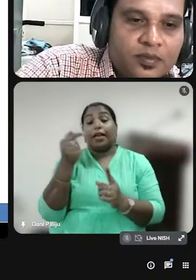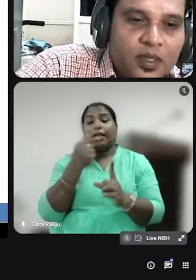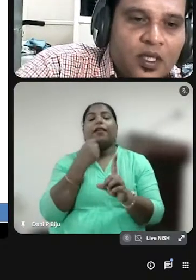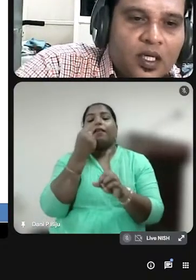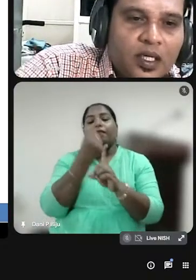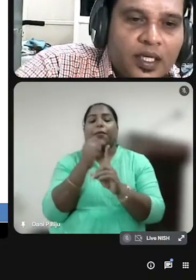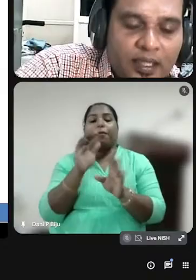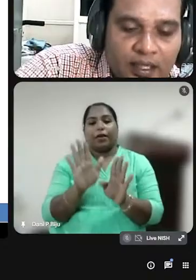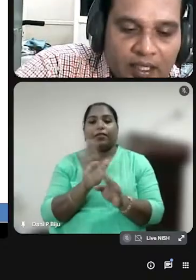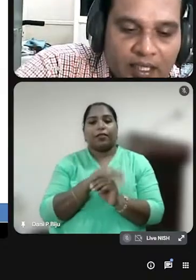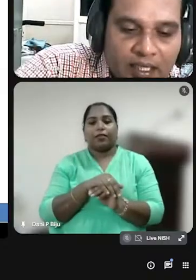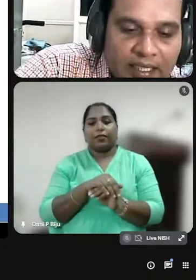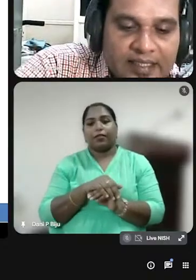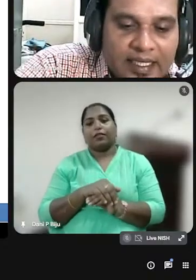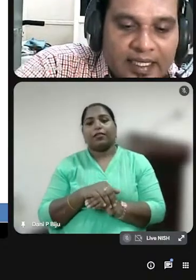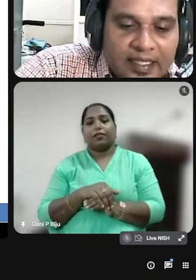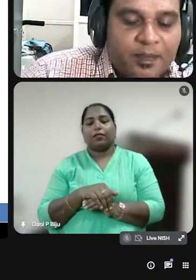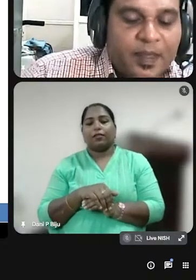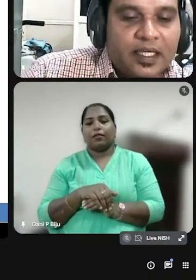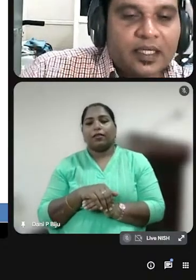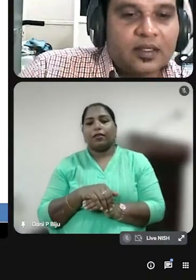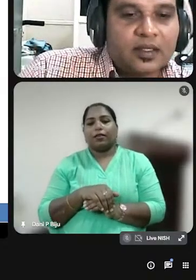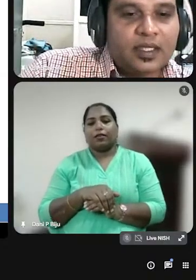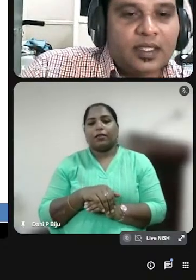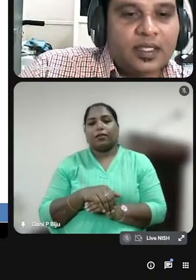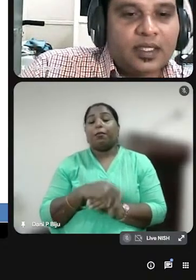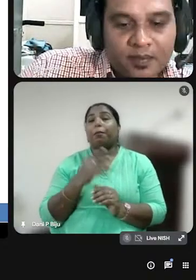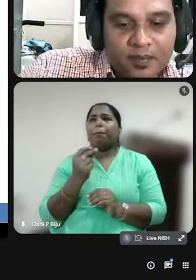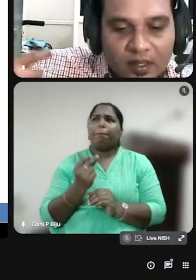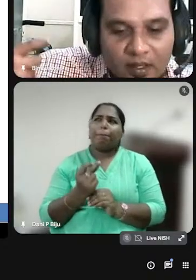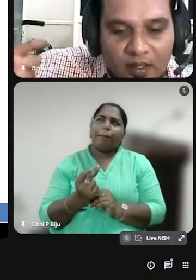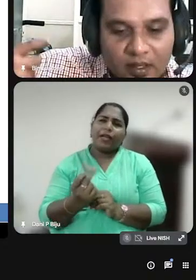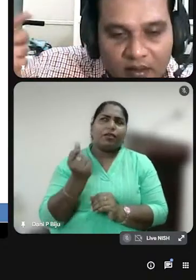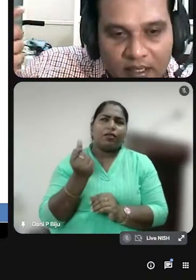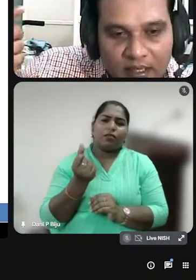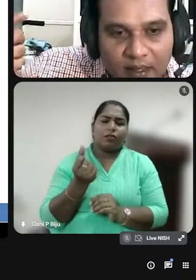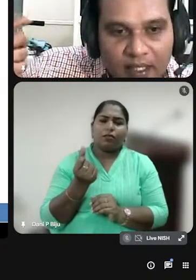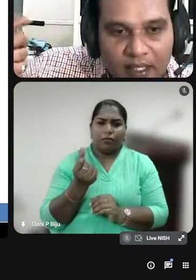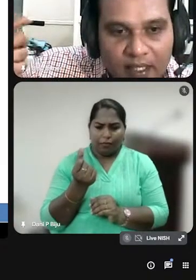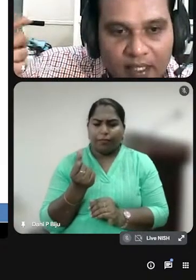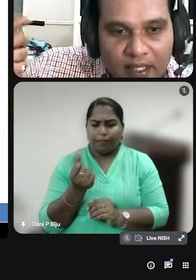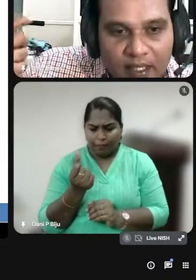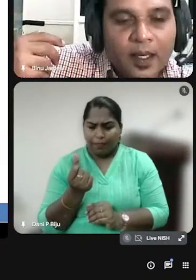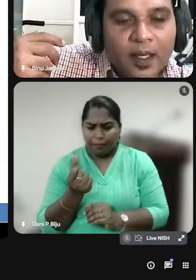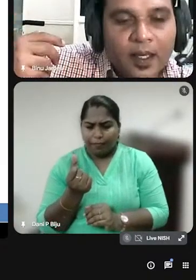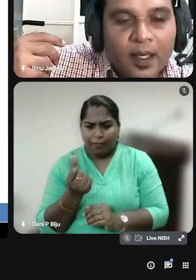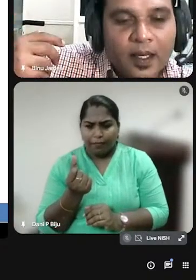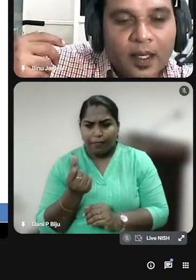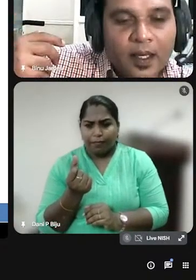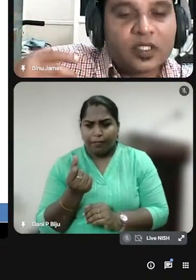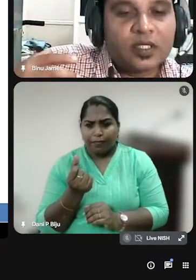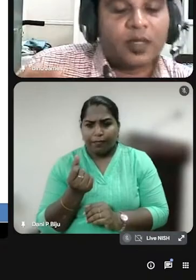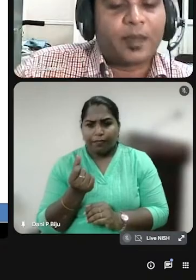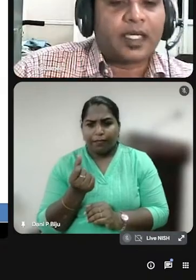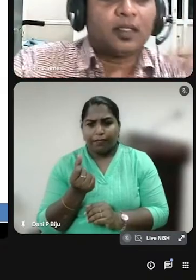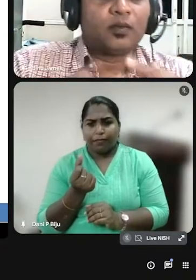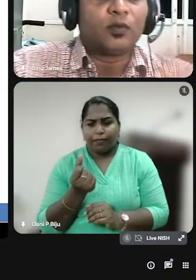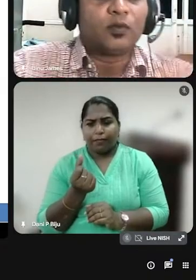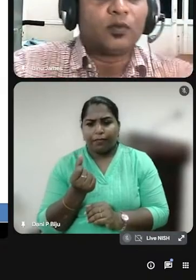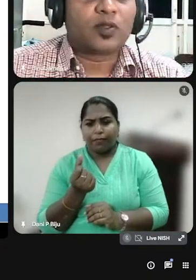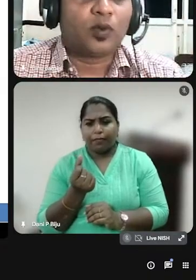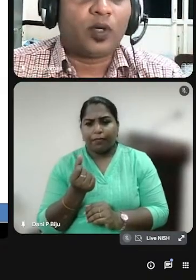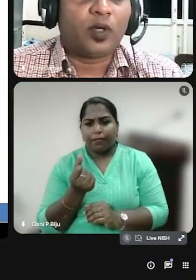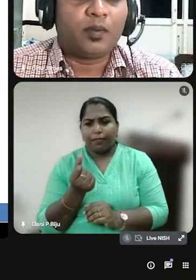പാർശ്വഫലങ്ങൾ, ഈ ഡിസ്കൈനസ്, പെട്ടെന്ന് ഈ എന്താ പറയാ, ഈ ഒരു സമയത്ത്